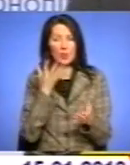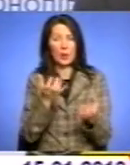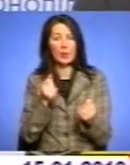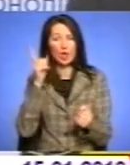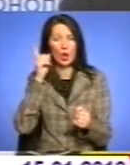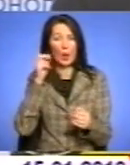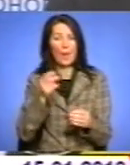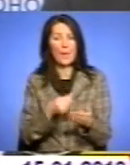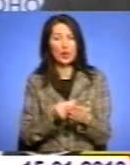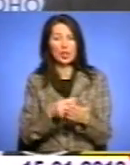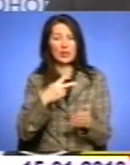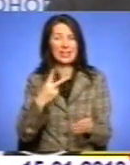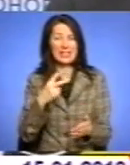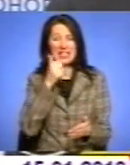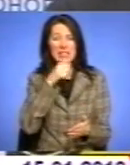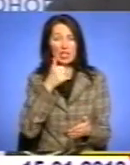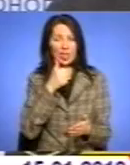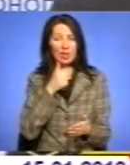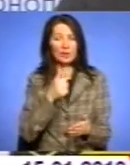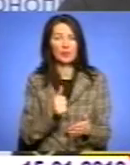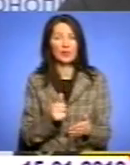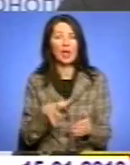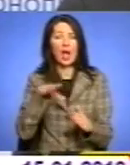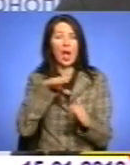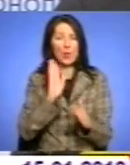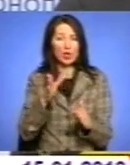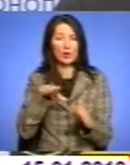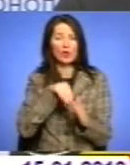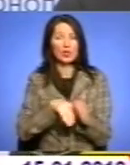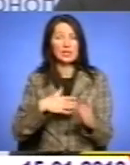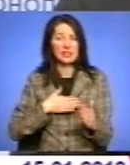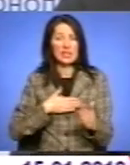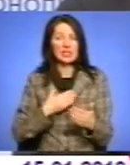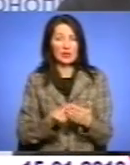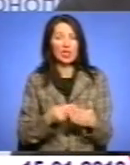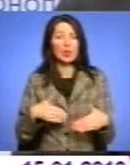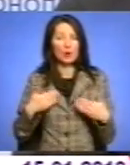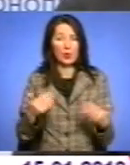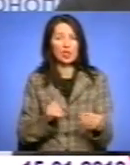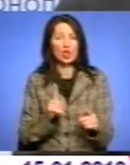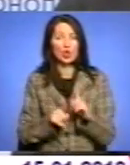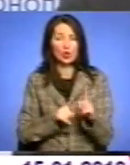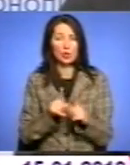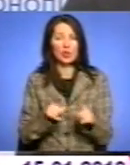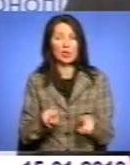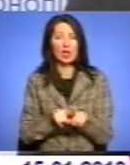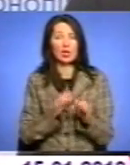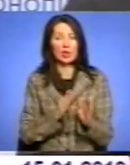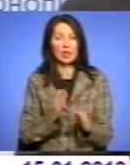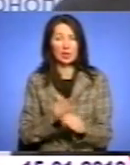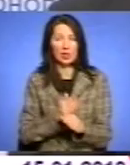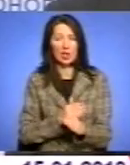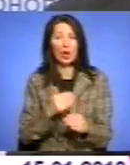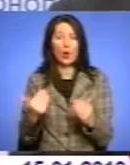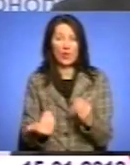2013 рік, ми проти цього бюджету і вносити свої пропозиції щодо змін до нього, вони так тихенько під шумок відновили ті